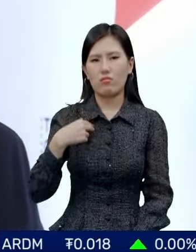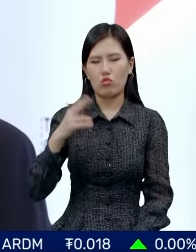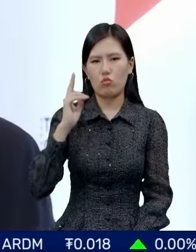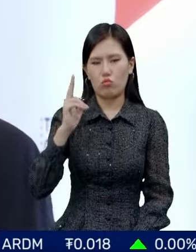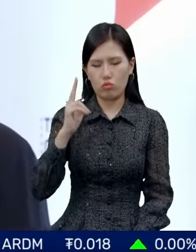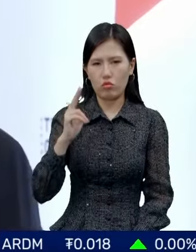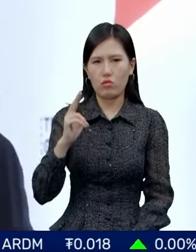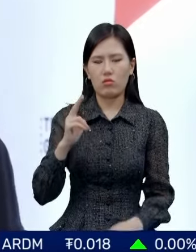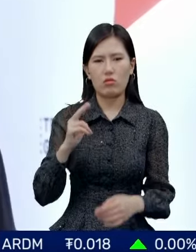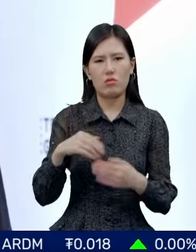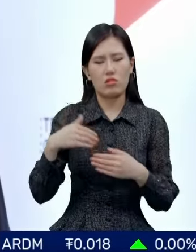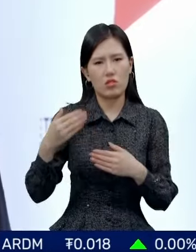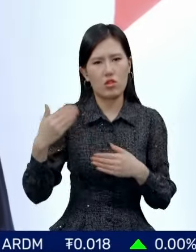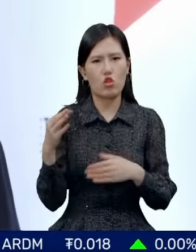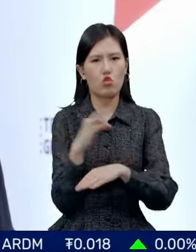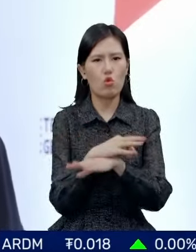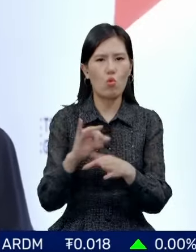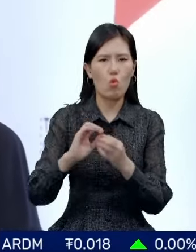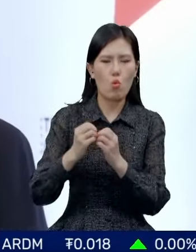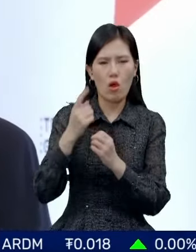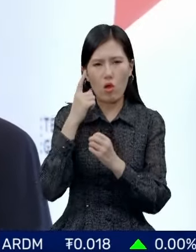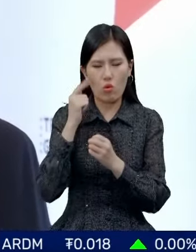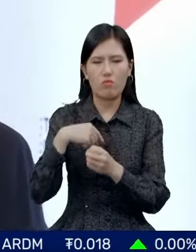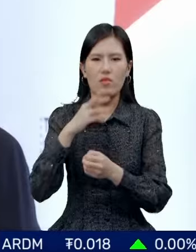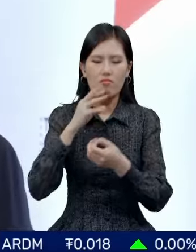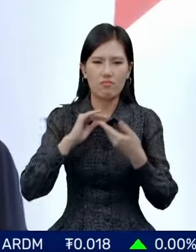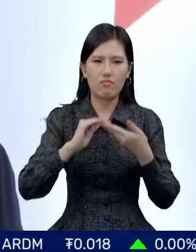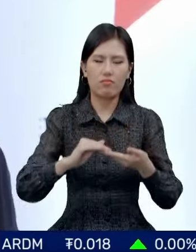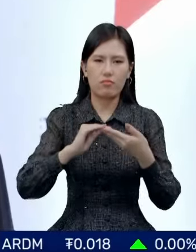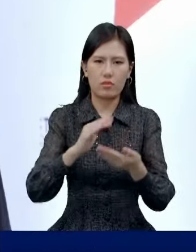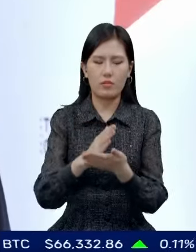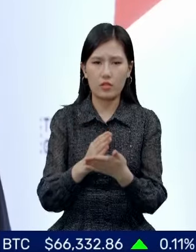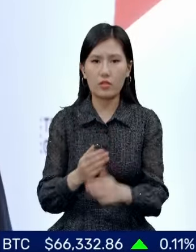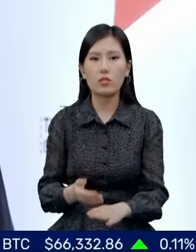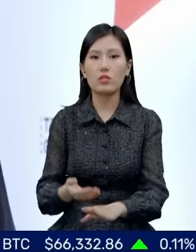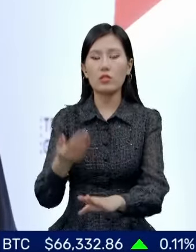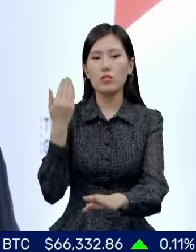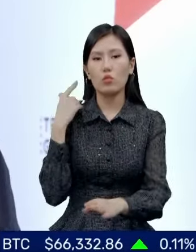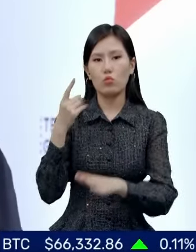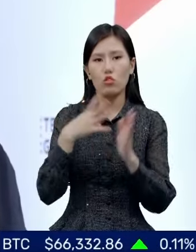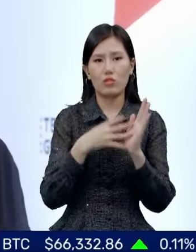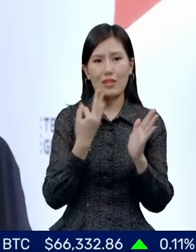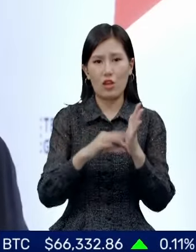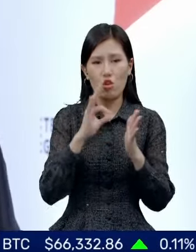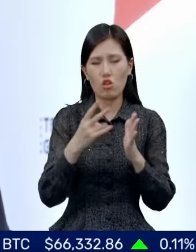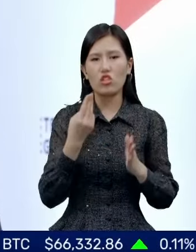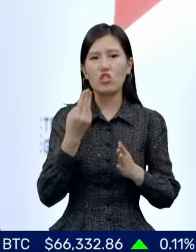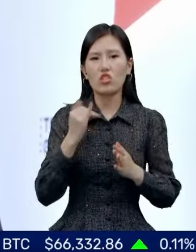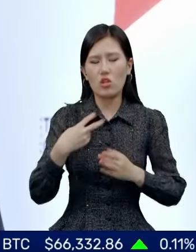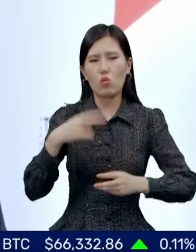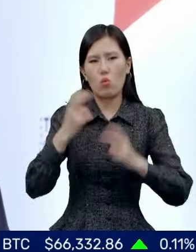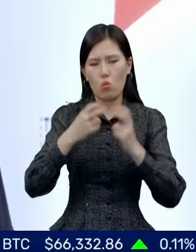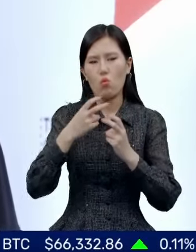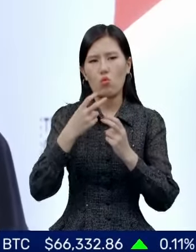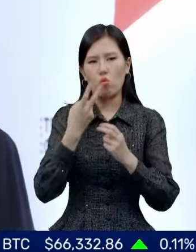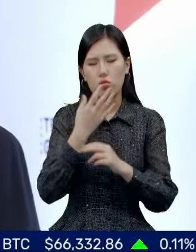дараагийн одоо хэрэгжүүлэх төслүүдээ бас танилцуулж байна. За мөн одоо бид нэр 1980 онд одоо шил үйлдвэрлэдэг байсан. За энэ